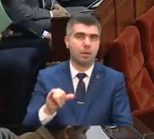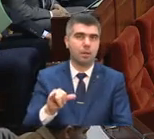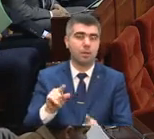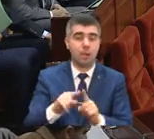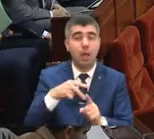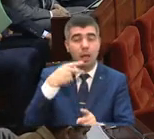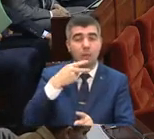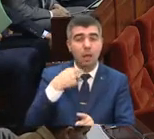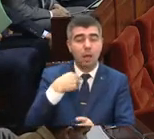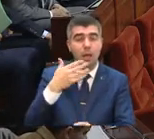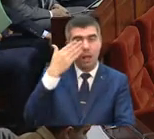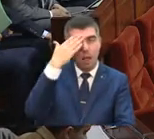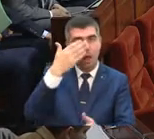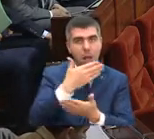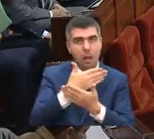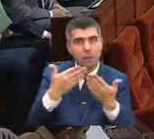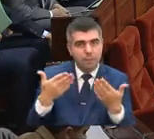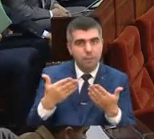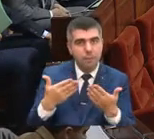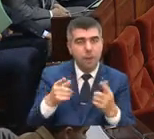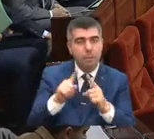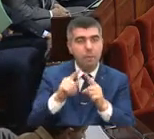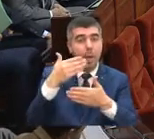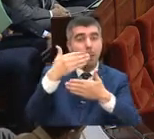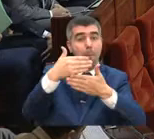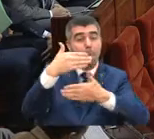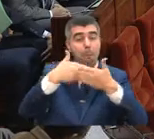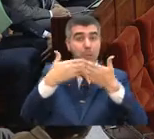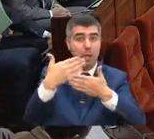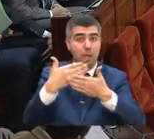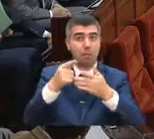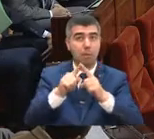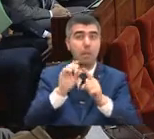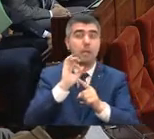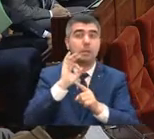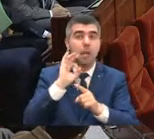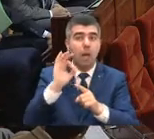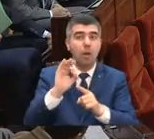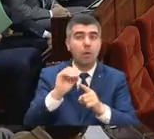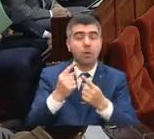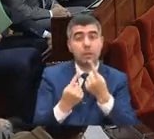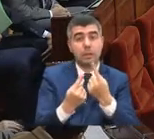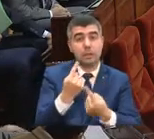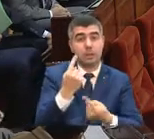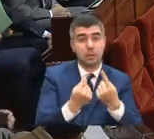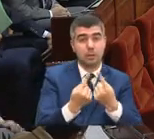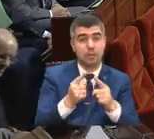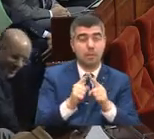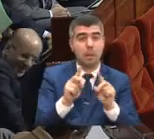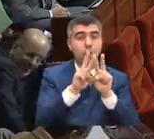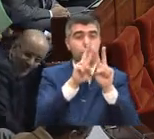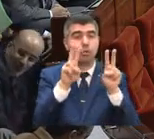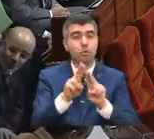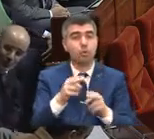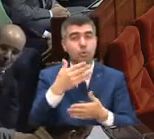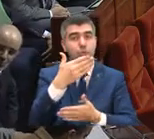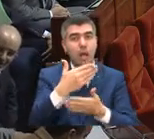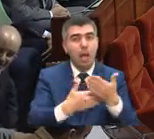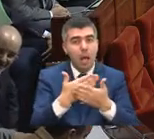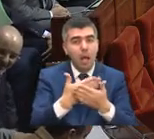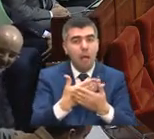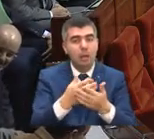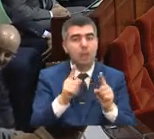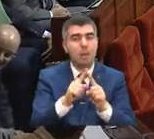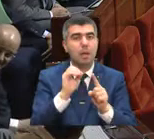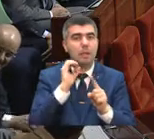كنهضروا، كنهضروا من اجل البناء، البناء، البناء عنده مقومات ديالو، ماشي شهادة الحصول على الصبغة الجماعية ولا